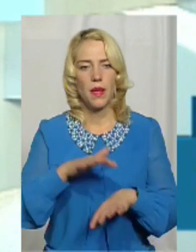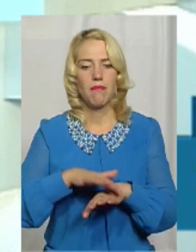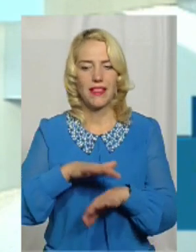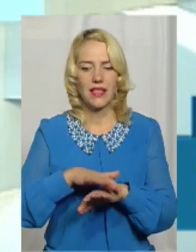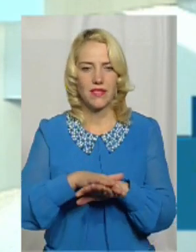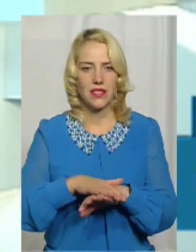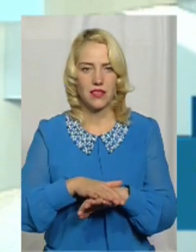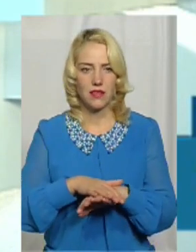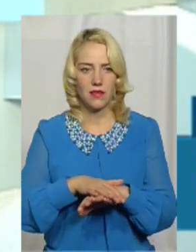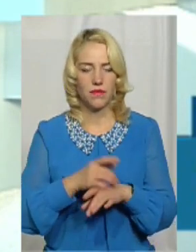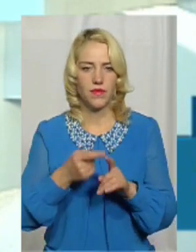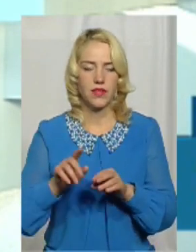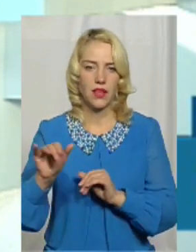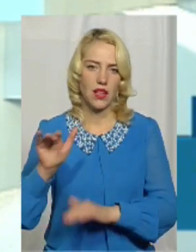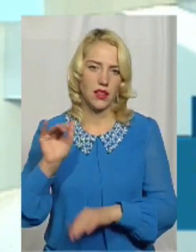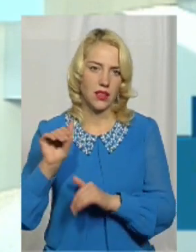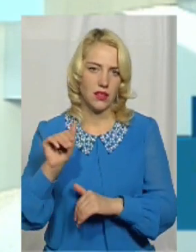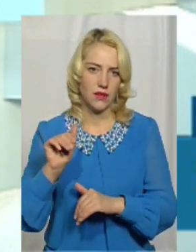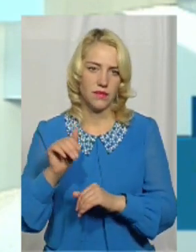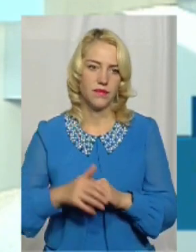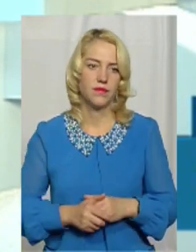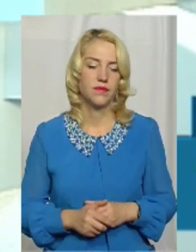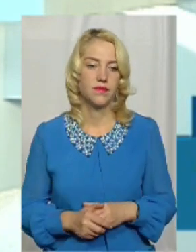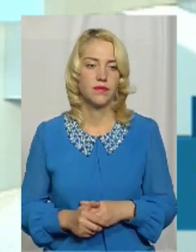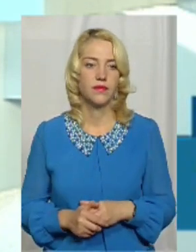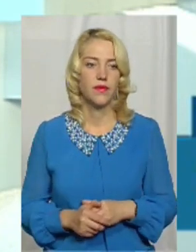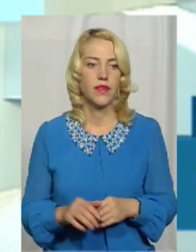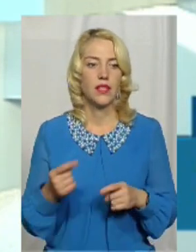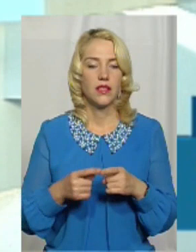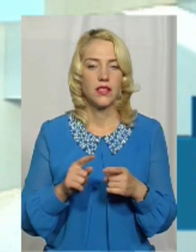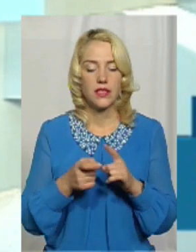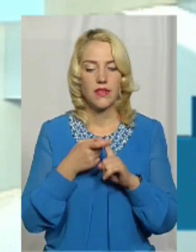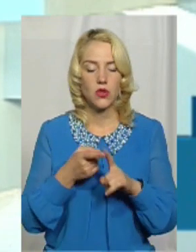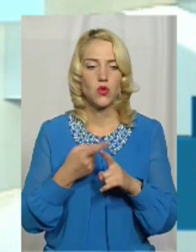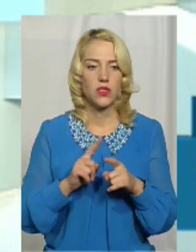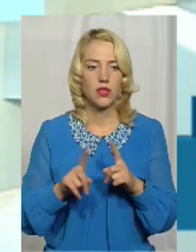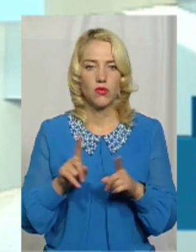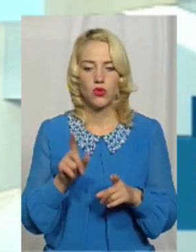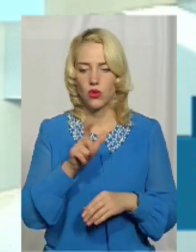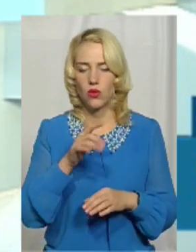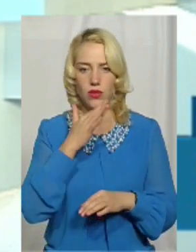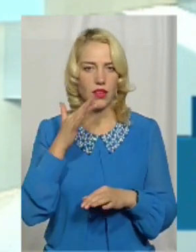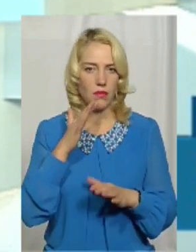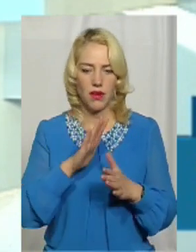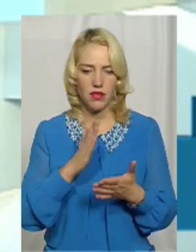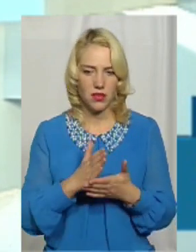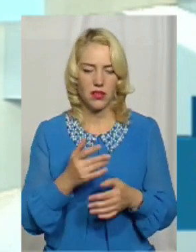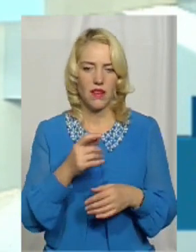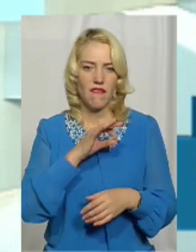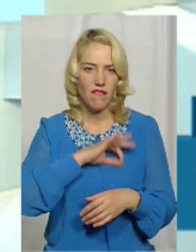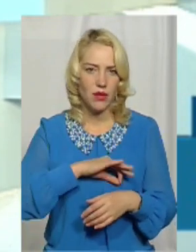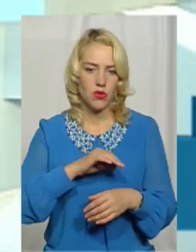банківській сфері – це кредити. От, в зв'язку з тим, що люди не настільки багаті в нас і